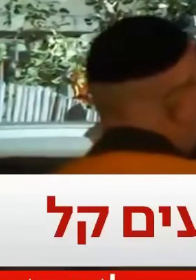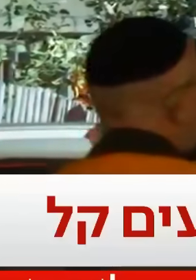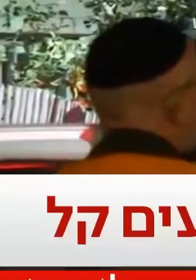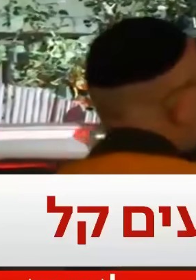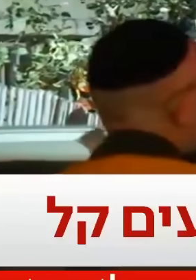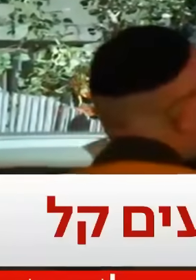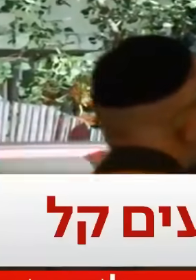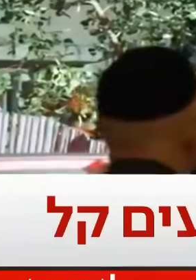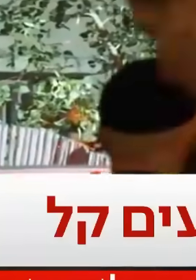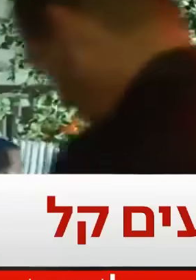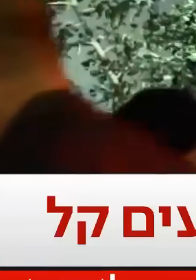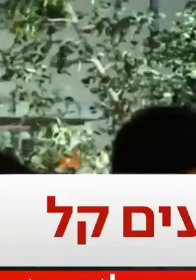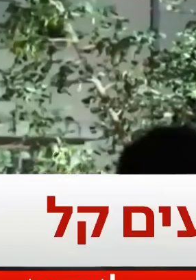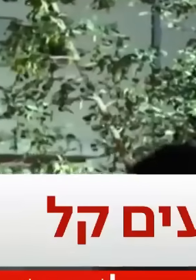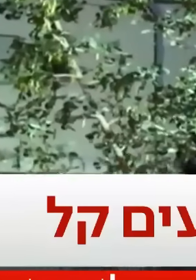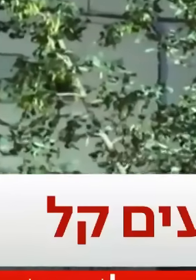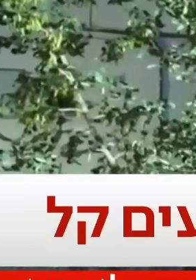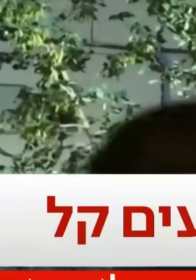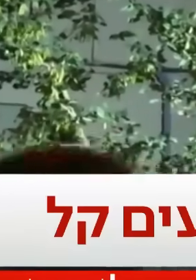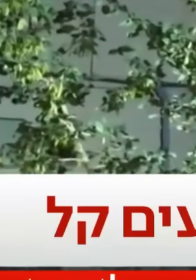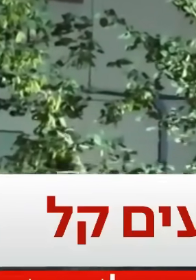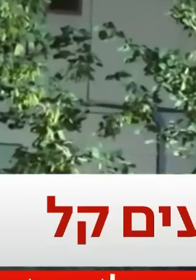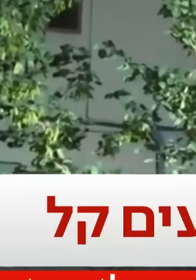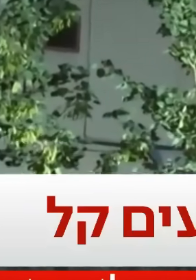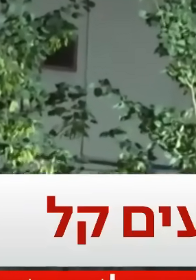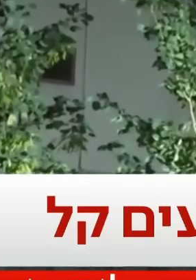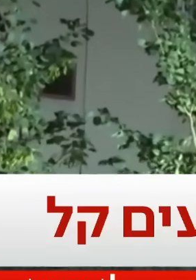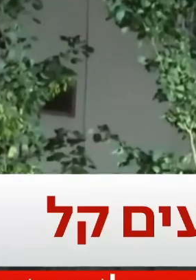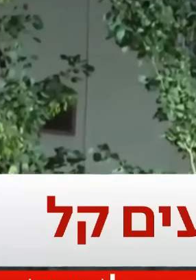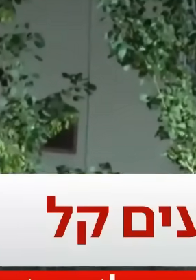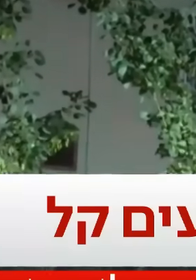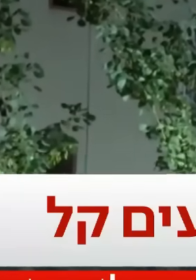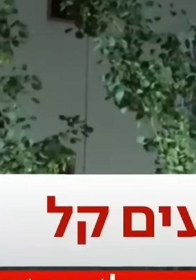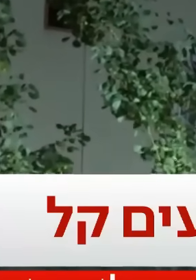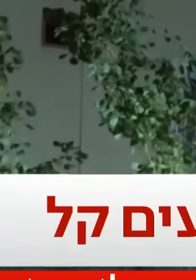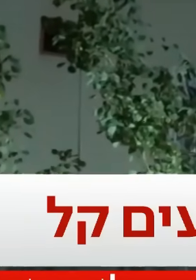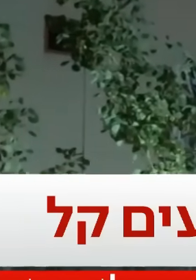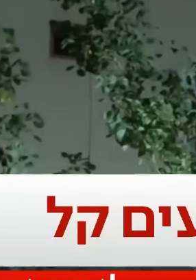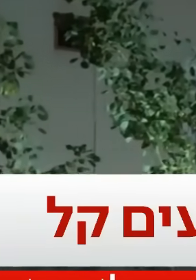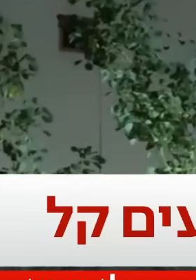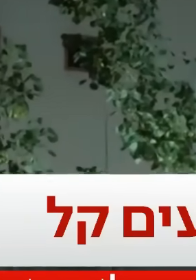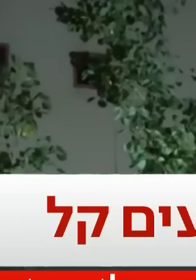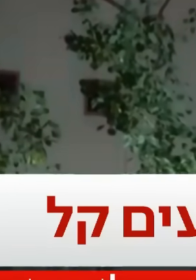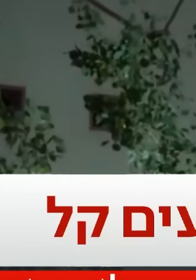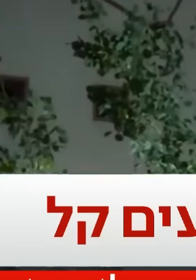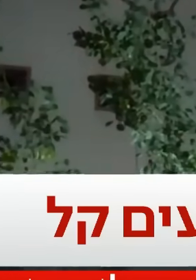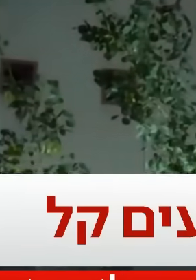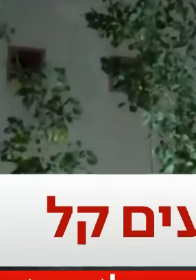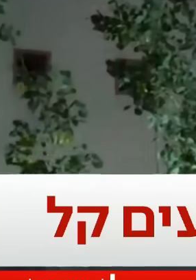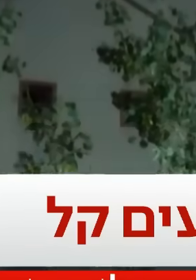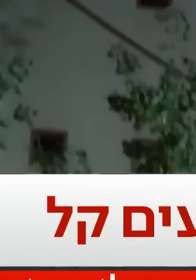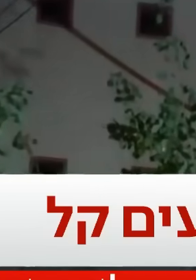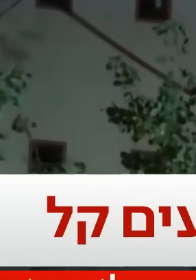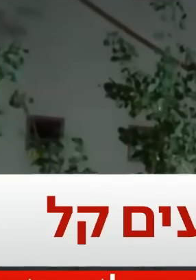אולי הספיקו להגיע, אבל לא כולם כל הזמן ברחוב מספיקים להגיע. שוב, זו שכונה מאוד ישנה, שכונת רמת אליהו